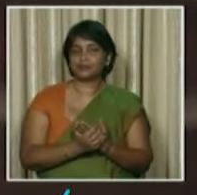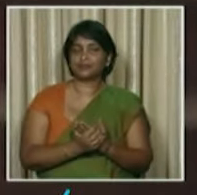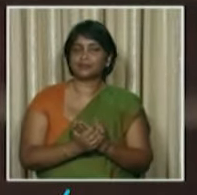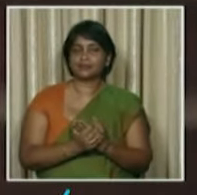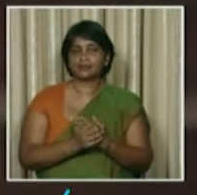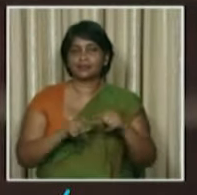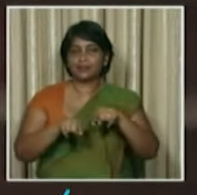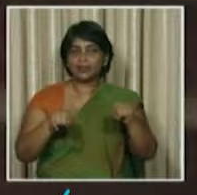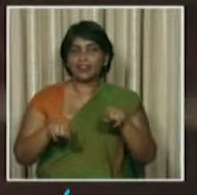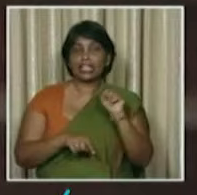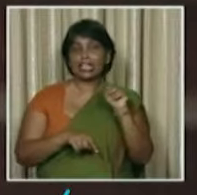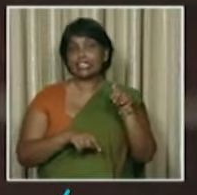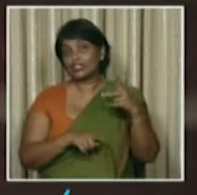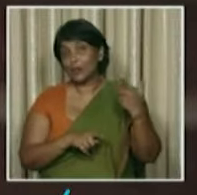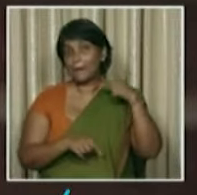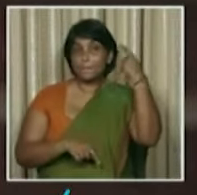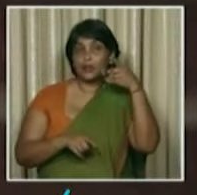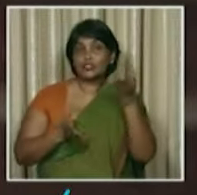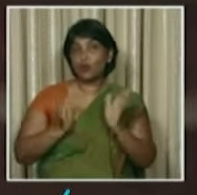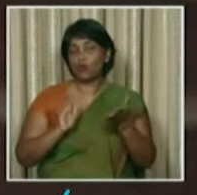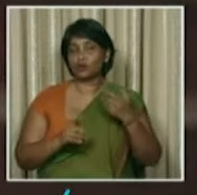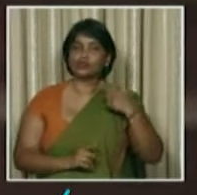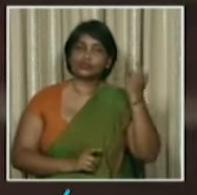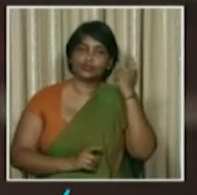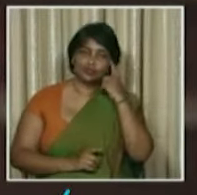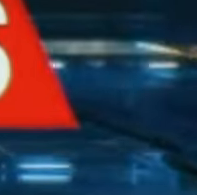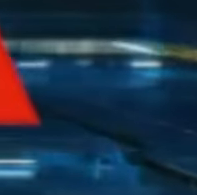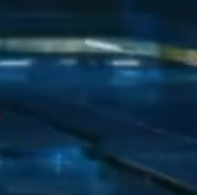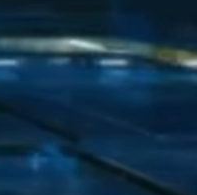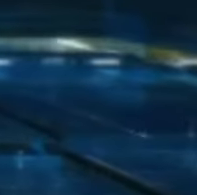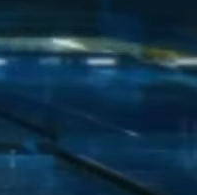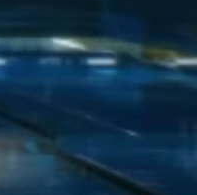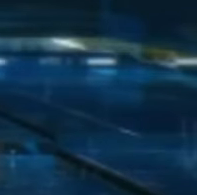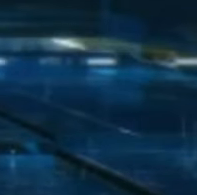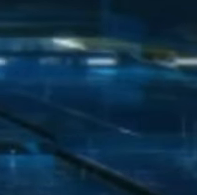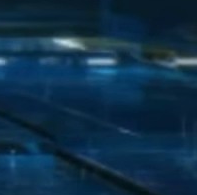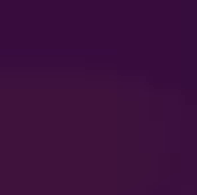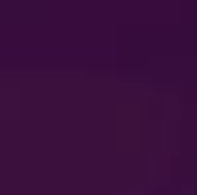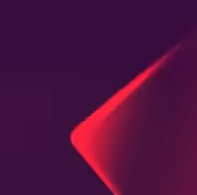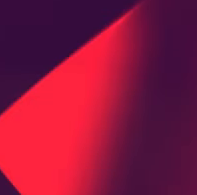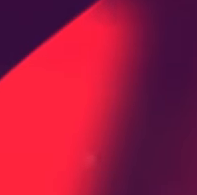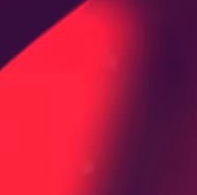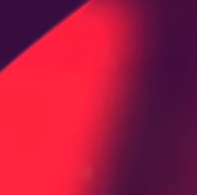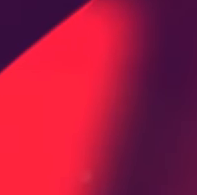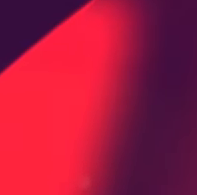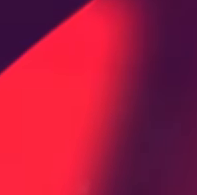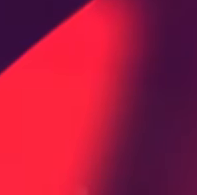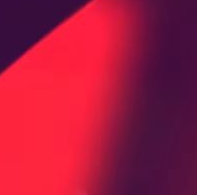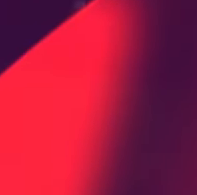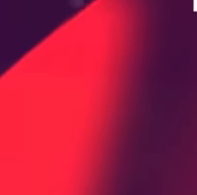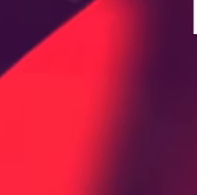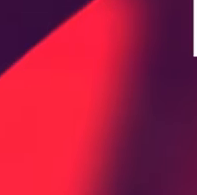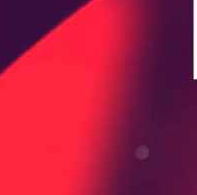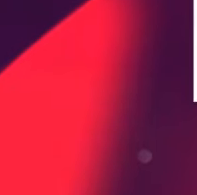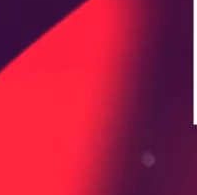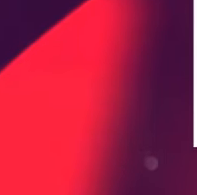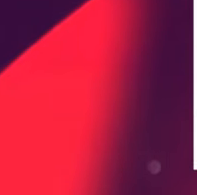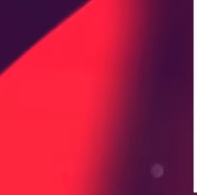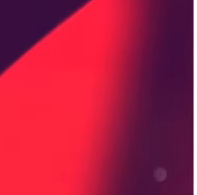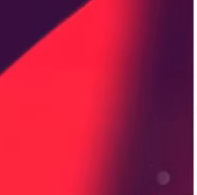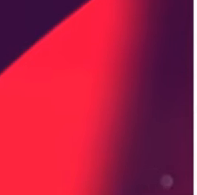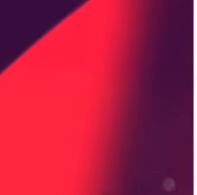නම් ඉස්සෝ කවුද පිස්සෝ කවුද කියලා අපි ඔක්කොම දැනක පුස්සෝ කවුද කියලාත් අපි දන්නවා. රටේ